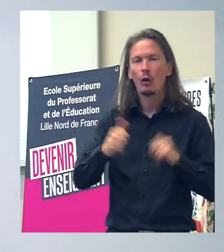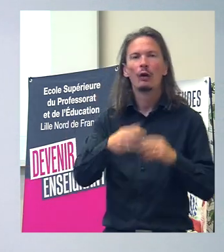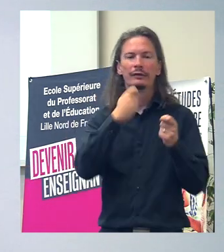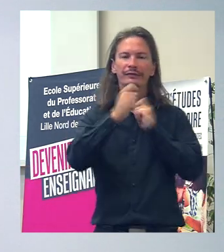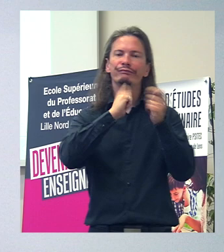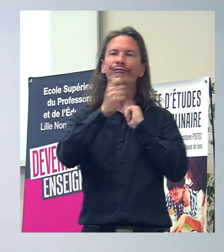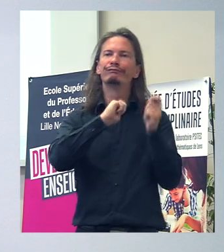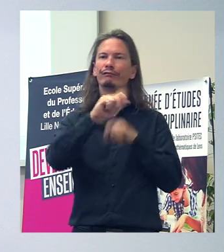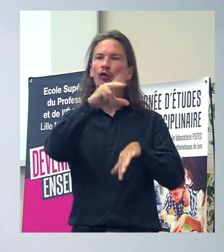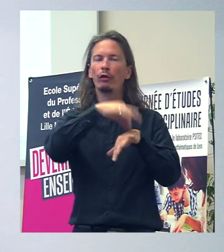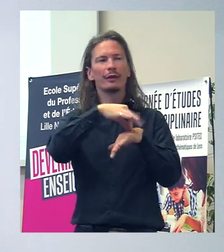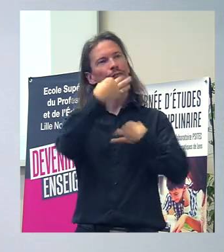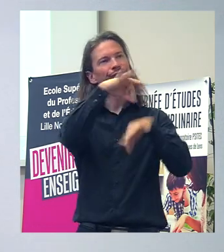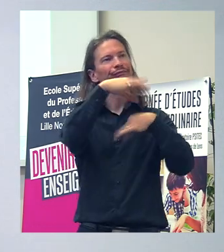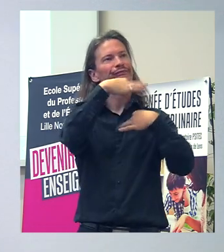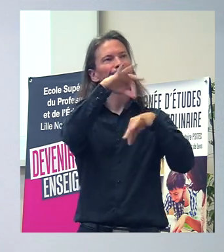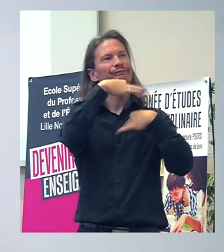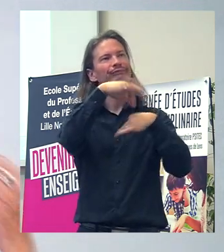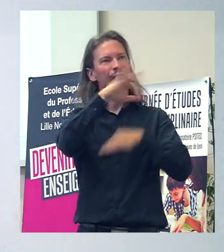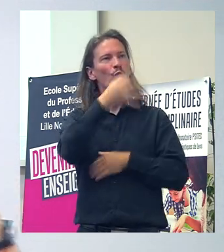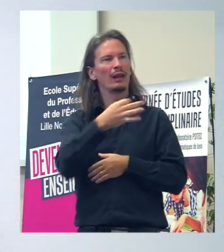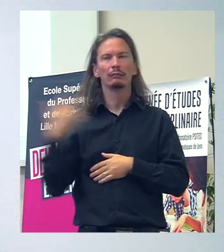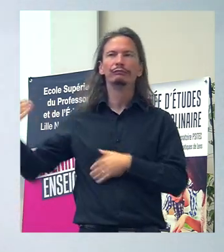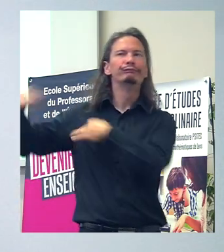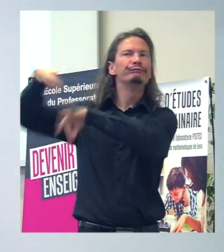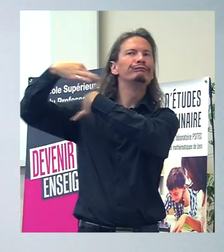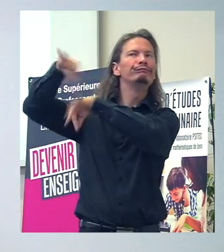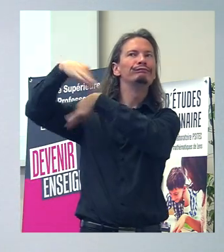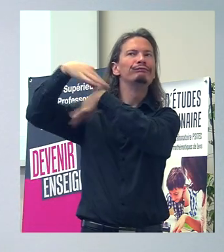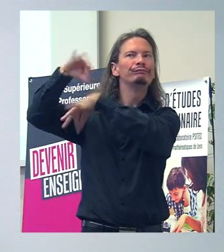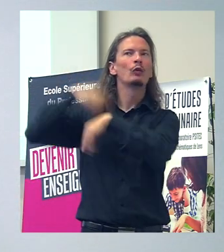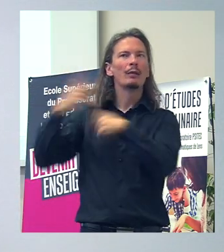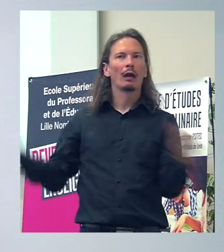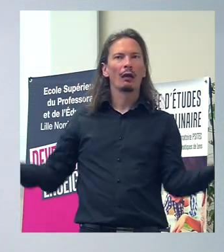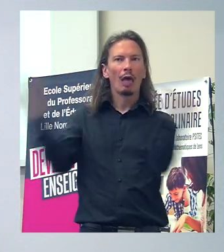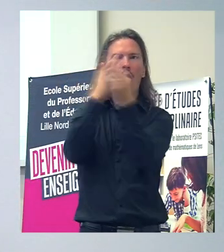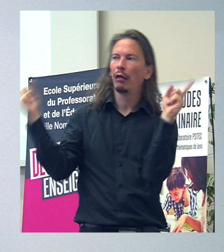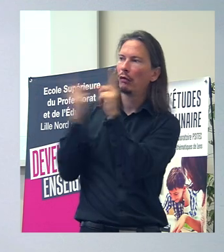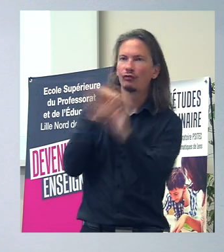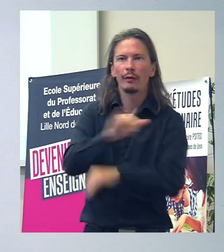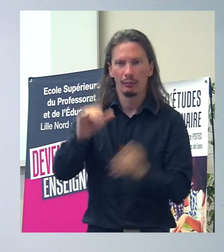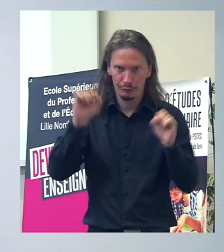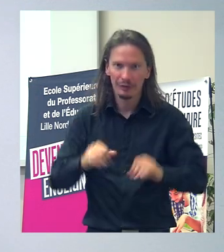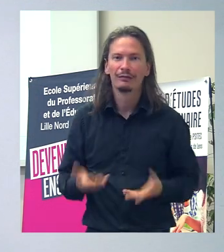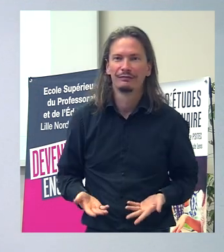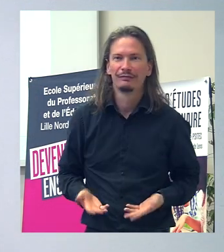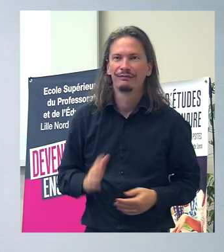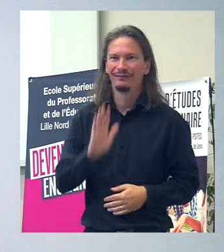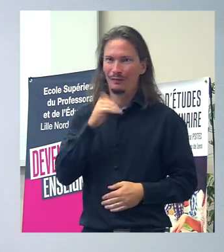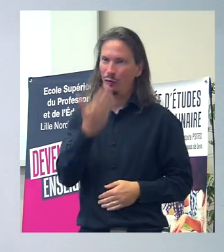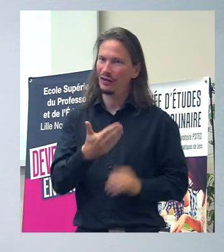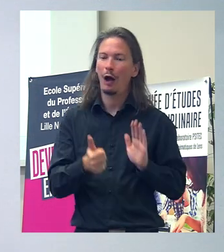discuter pendant 30 minutes sans se parler, sans se rencontrer. Et donc, c'est le rôle de